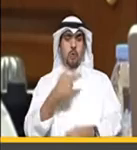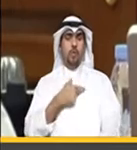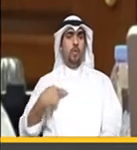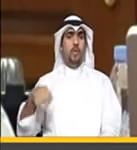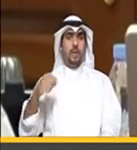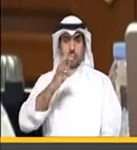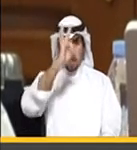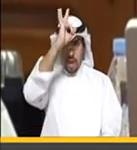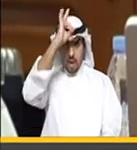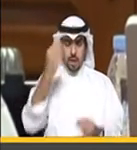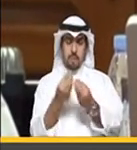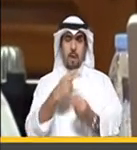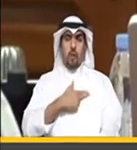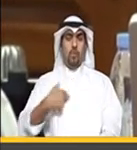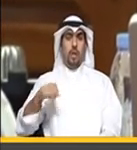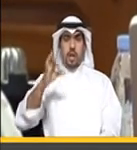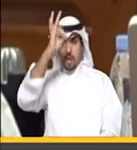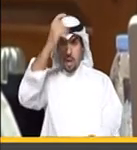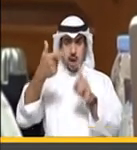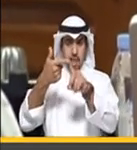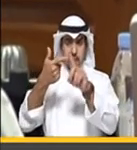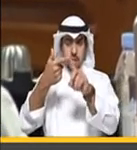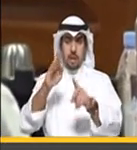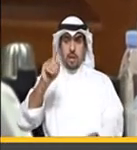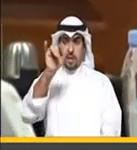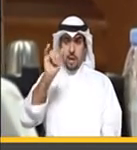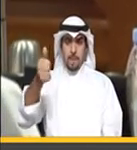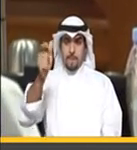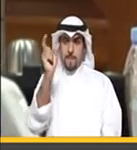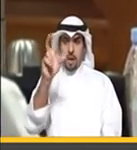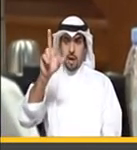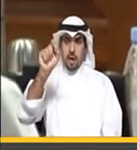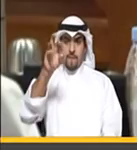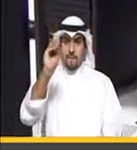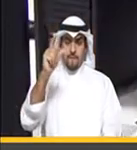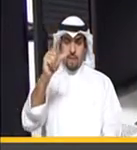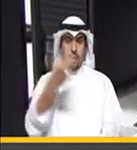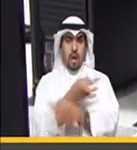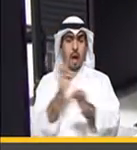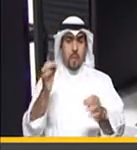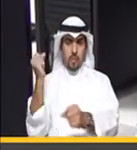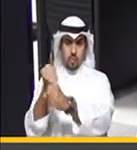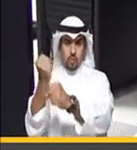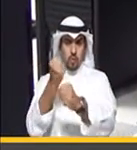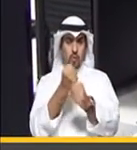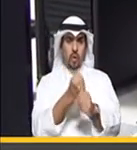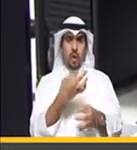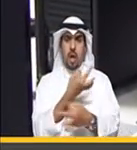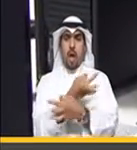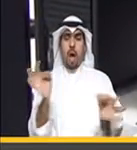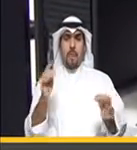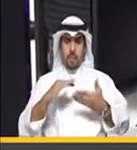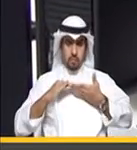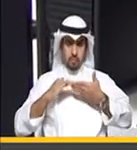ومساندة وكيل وزارة الداخلية الفريق سليمان الفهد وتضافر جهود أعضاء فريق العمل